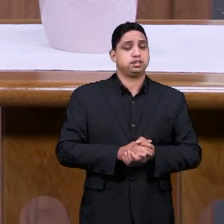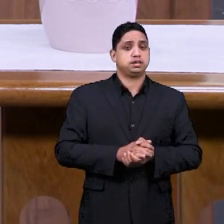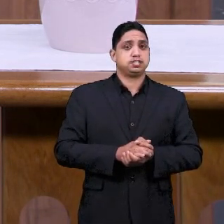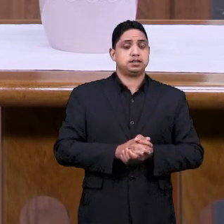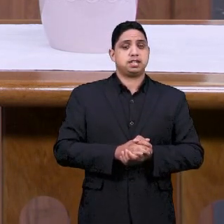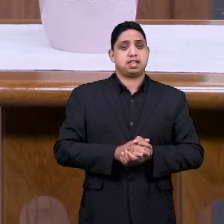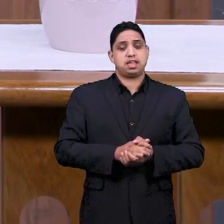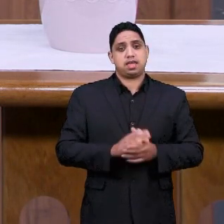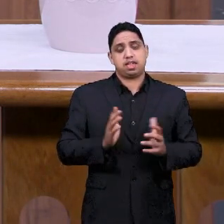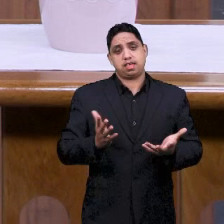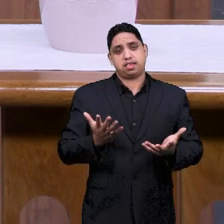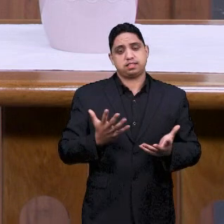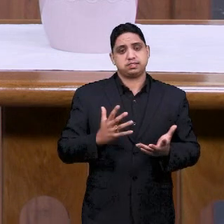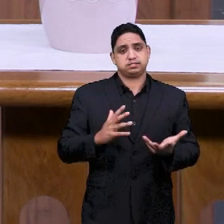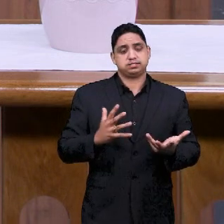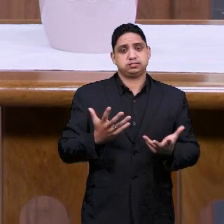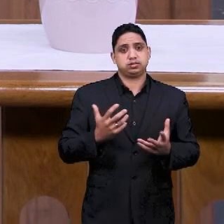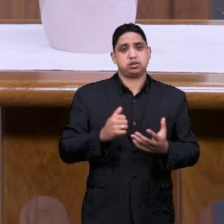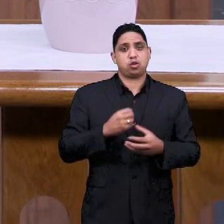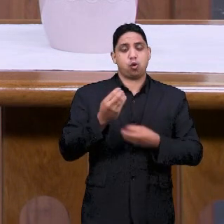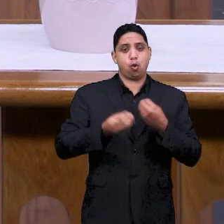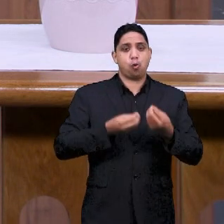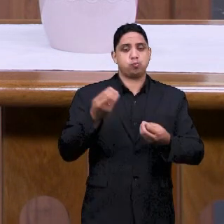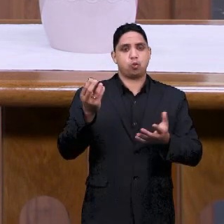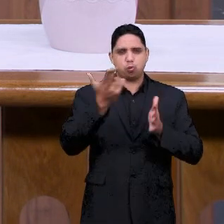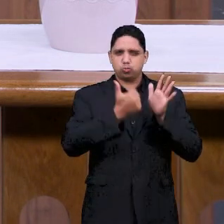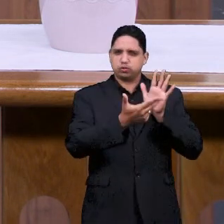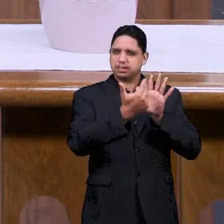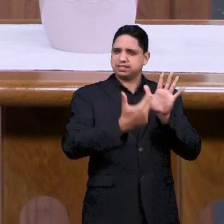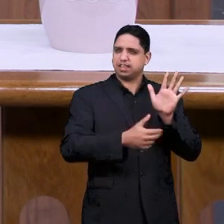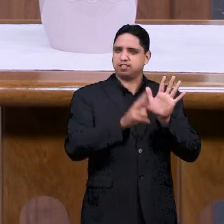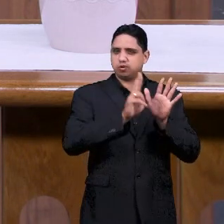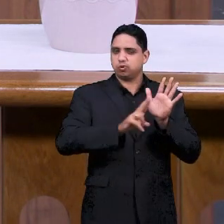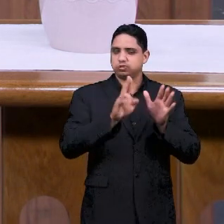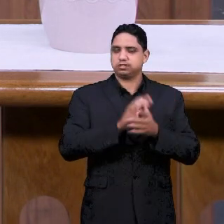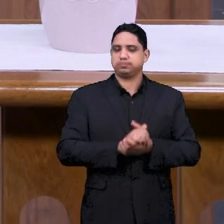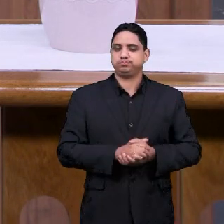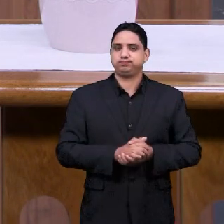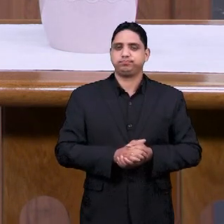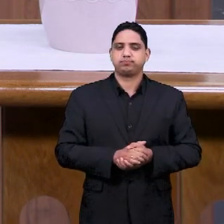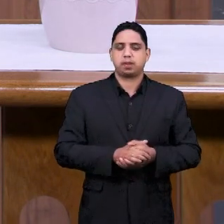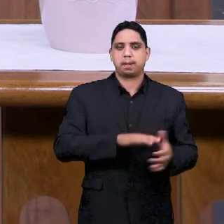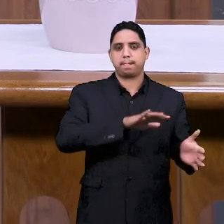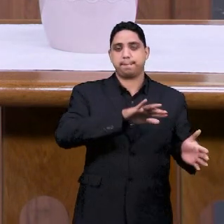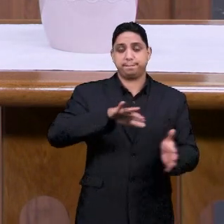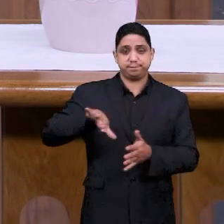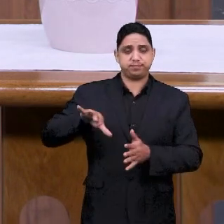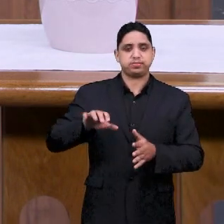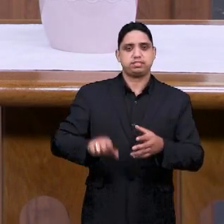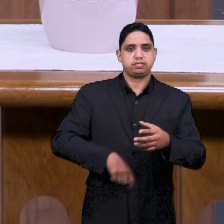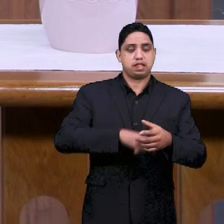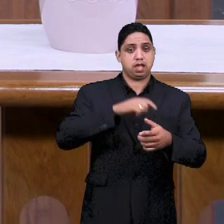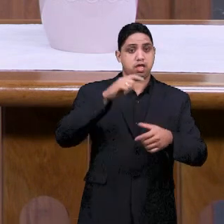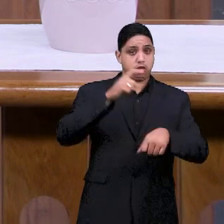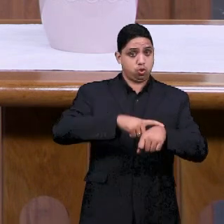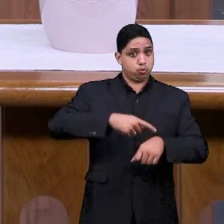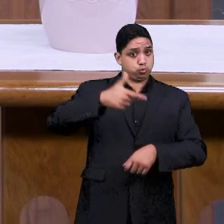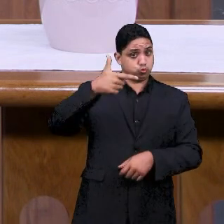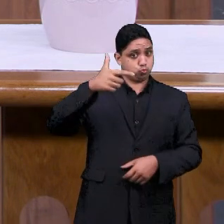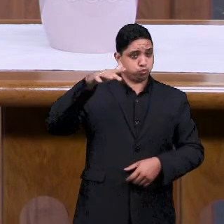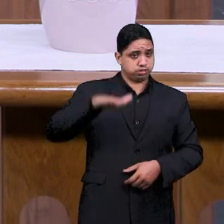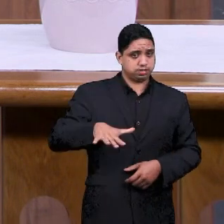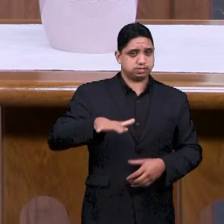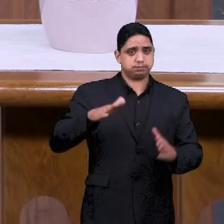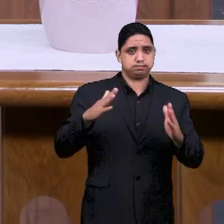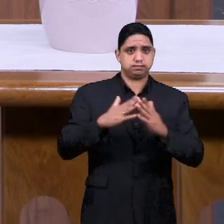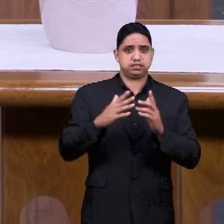D'ailleurs, une ressource graphique va être utilisée aussi dans cette formation. Après, à 14h du Brésil,